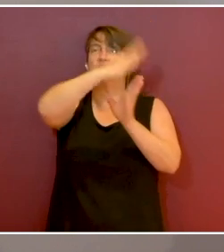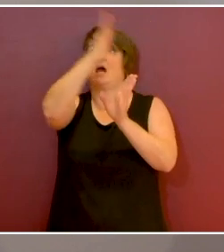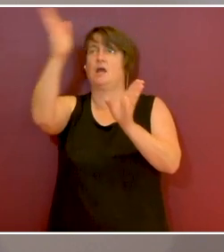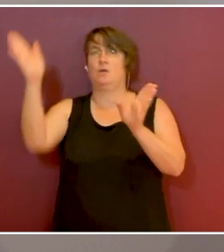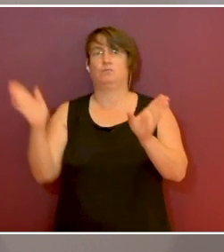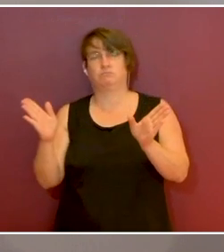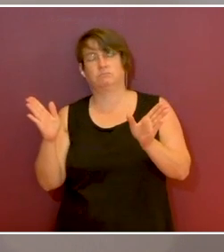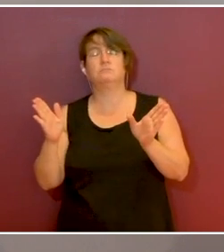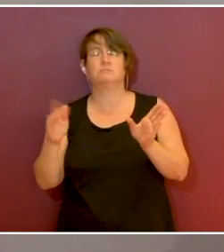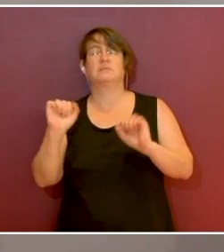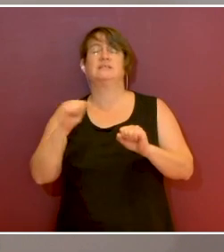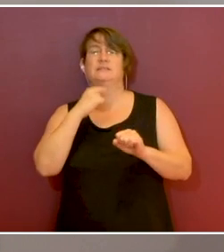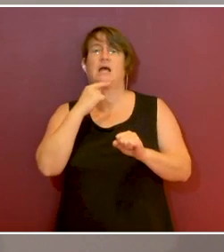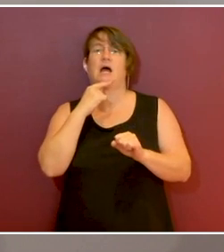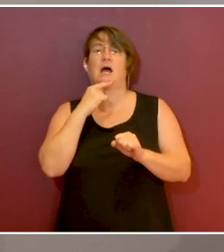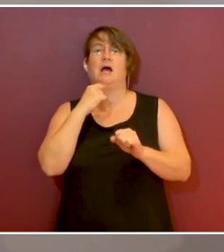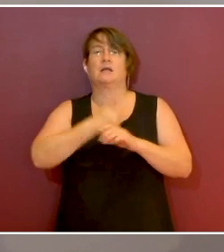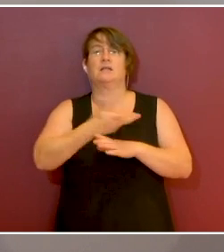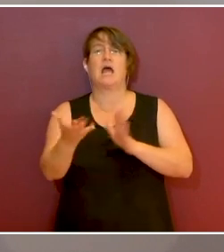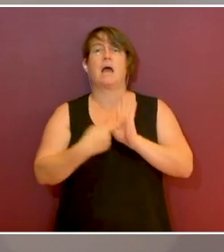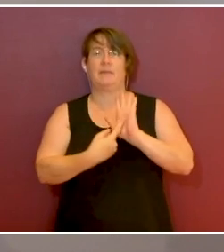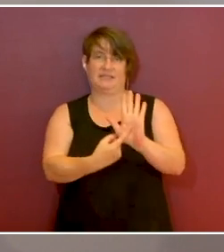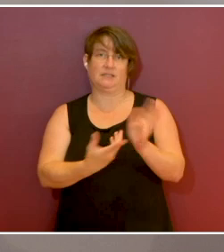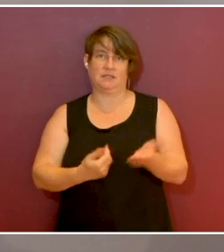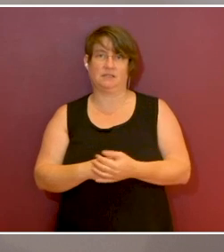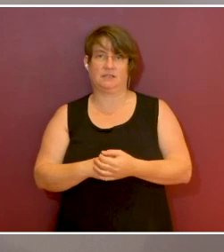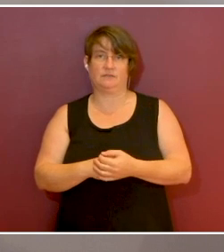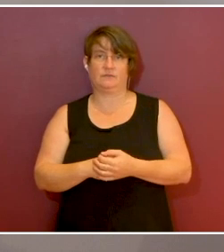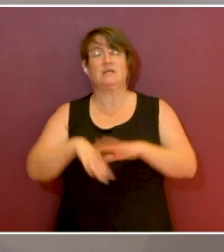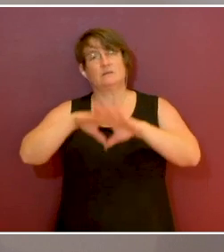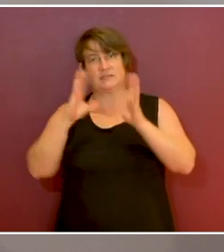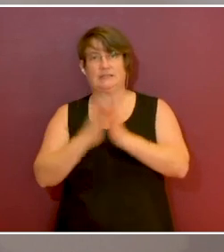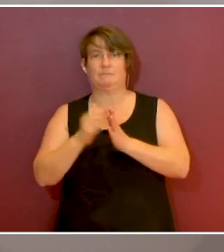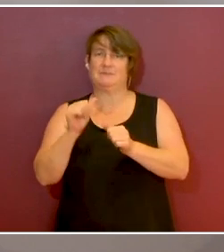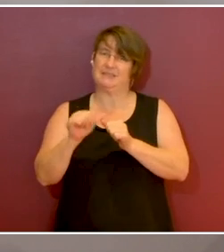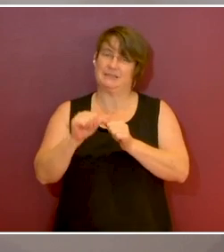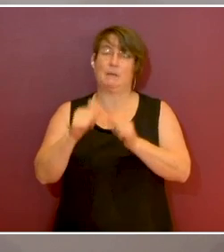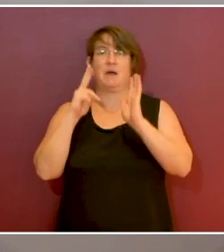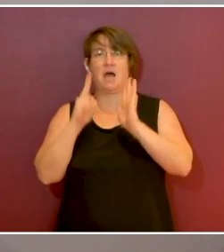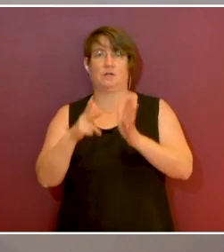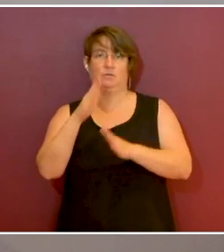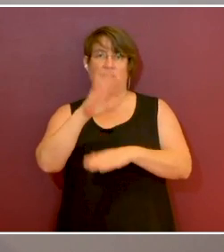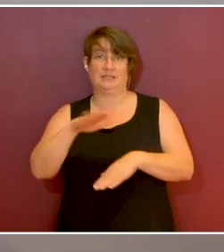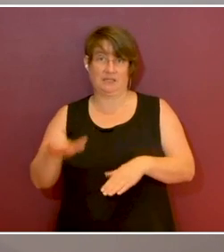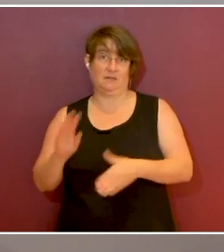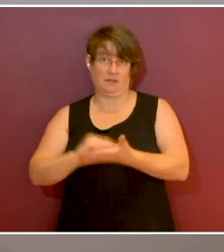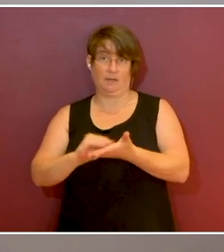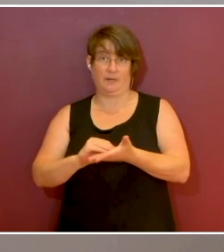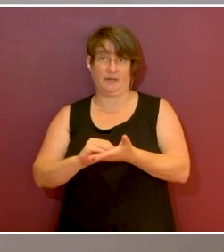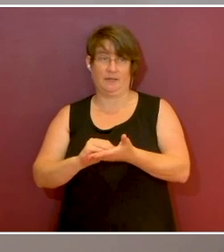genau. Und das waren halt dann knapp 800 Kinder, die da teilgenommen haben. Und die zweite Frage, ich weiß